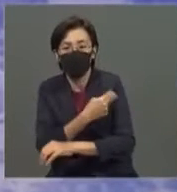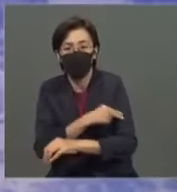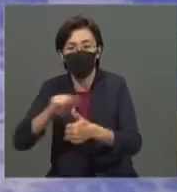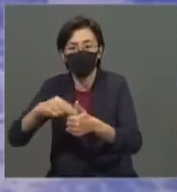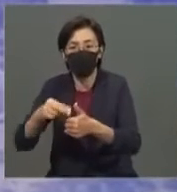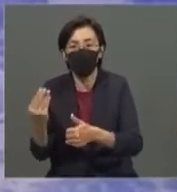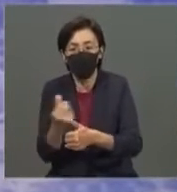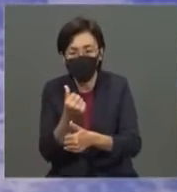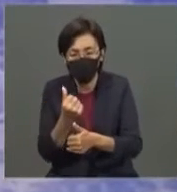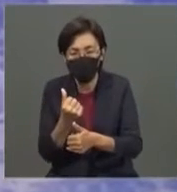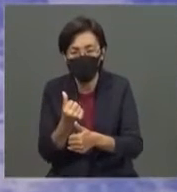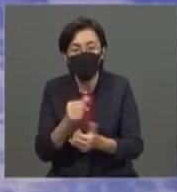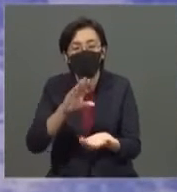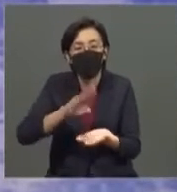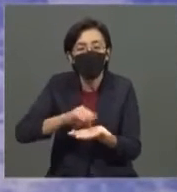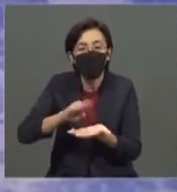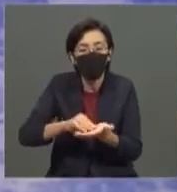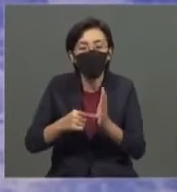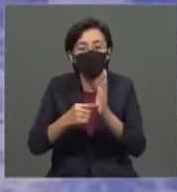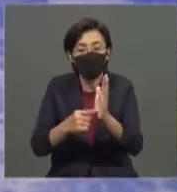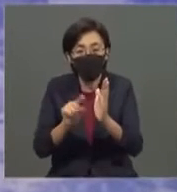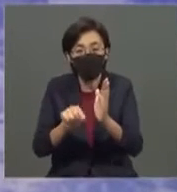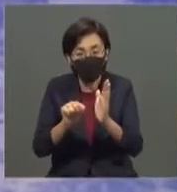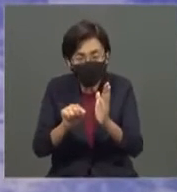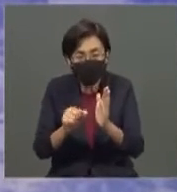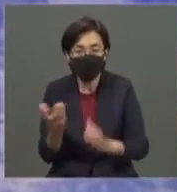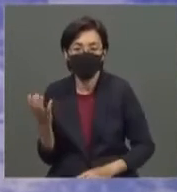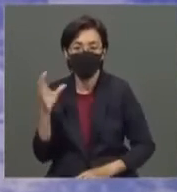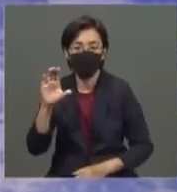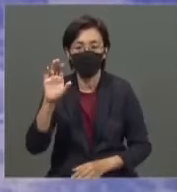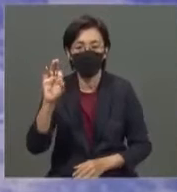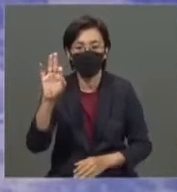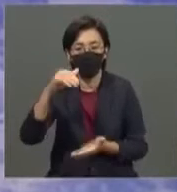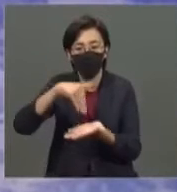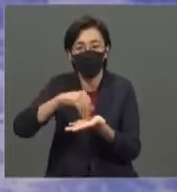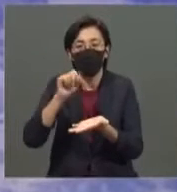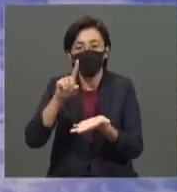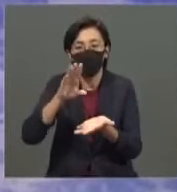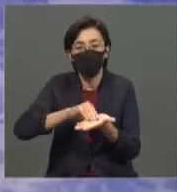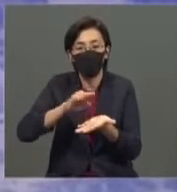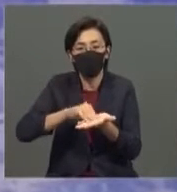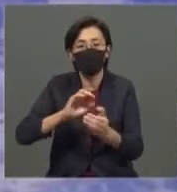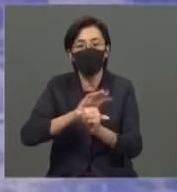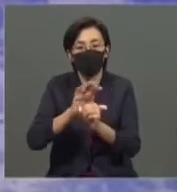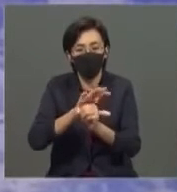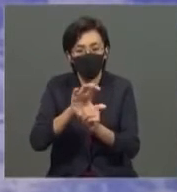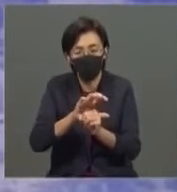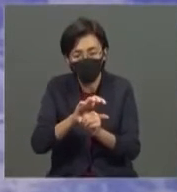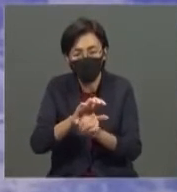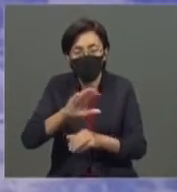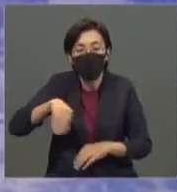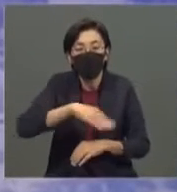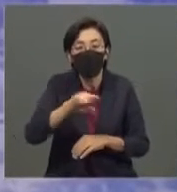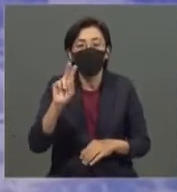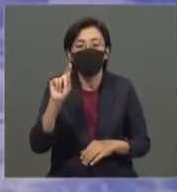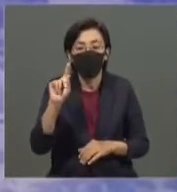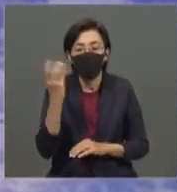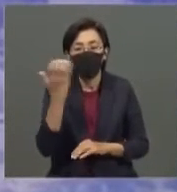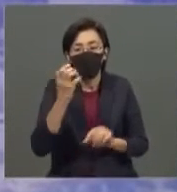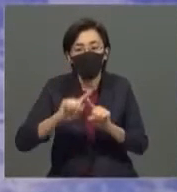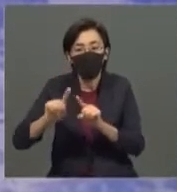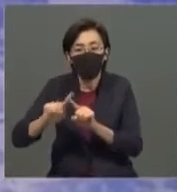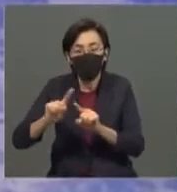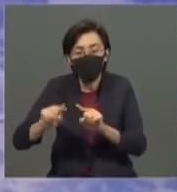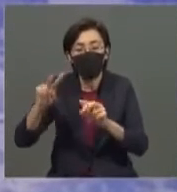ชุดข้อมูลเหล่านี้ก็จะนำขึ้นอยู่ใน Facebook ของศูนย์ข้อมูลโควิดนะครับขอท่านสื่อมวลชนนะครับ